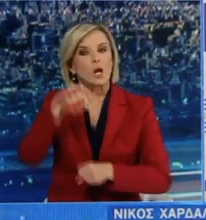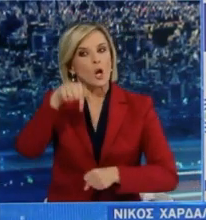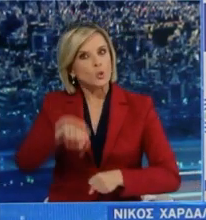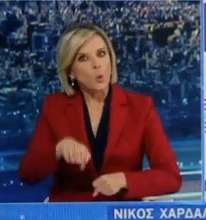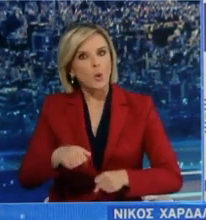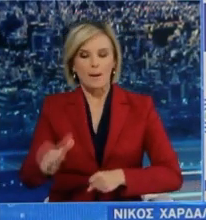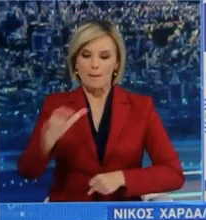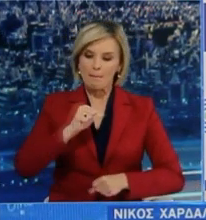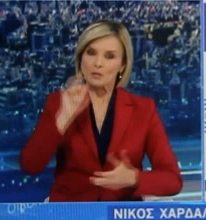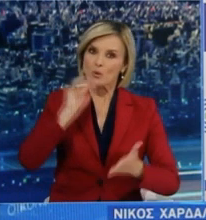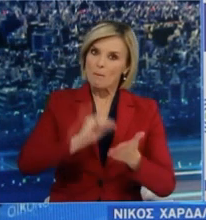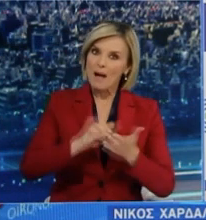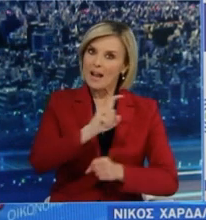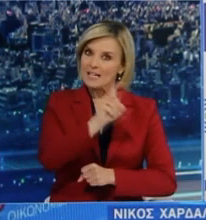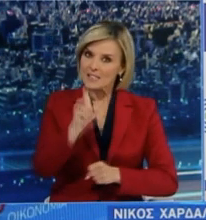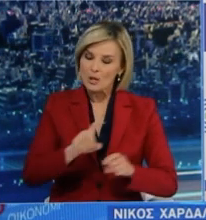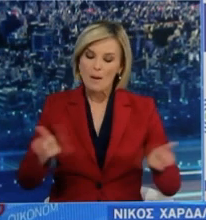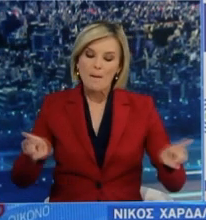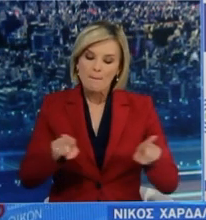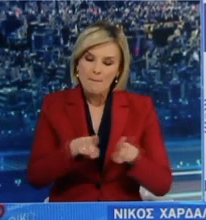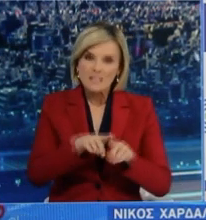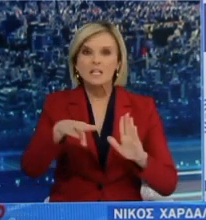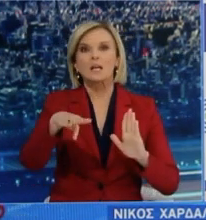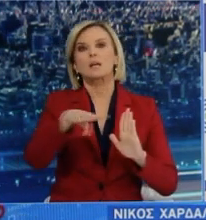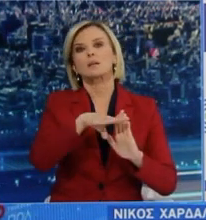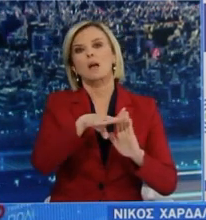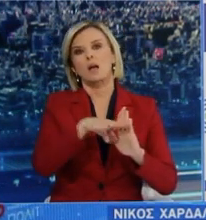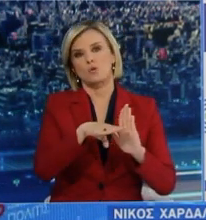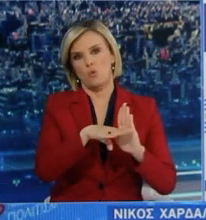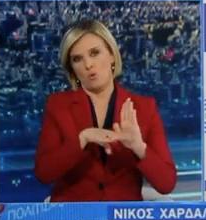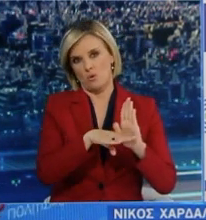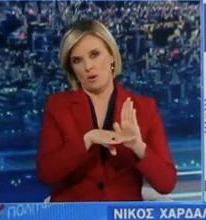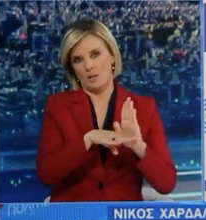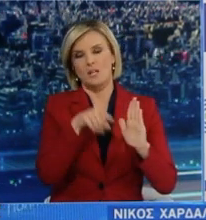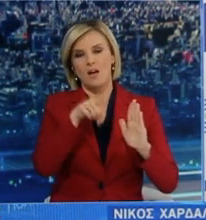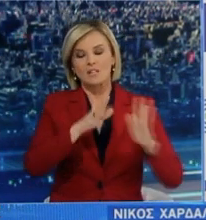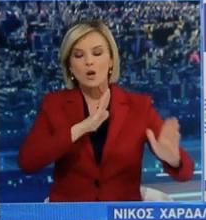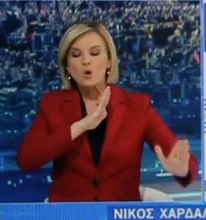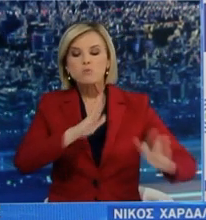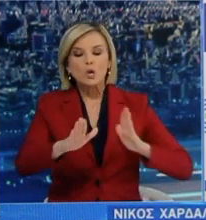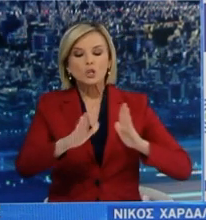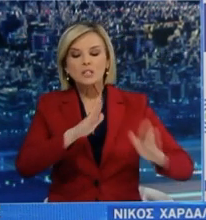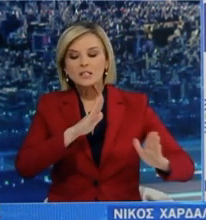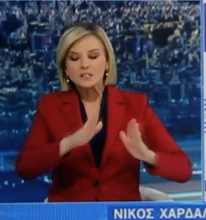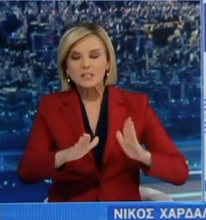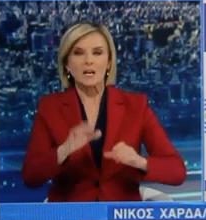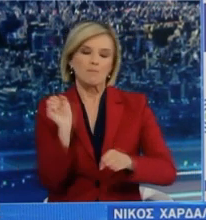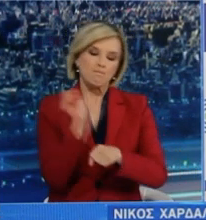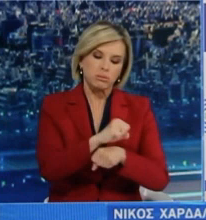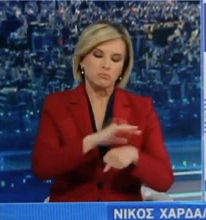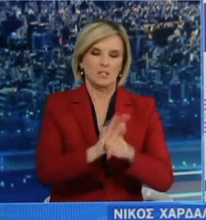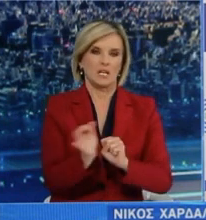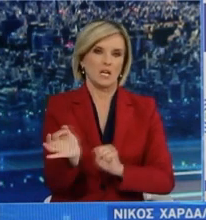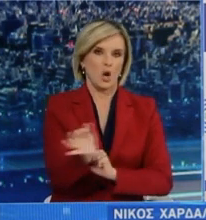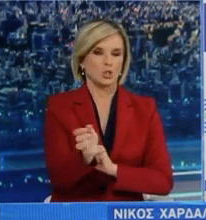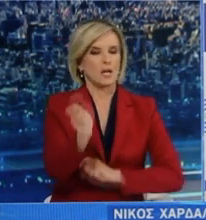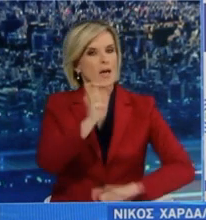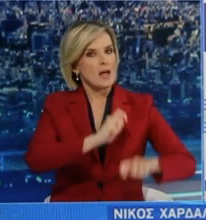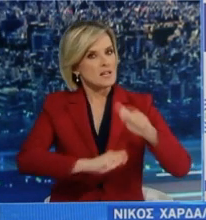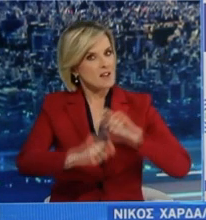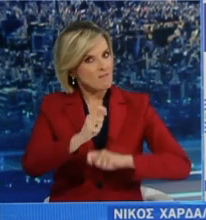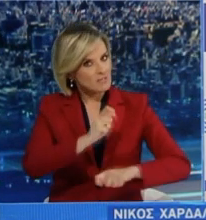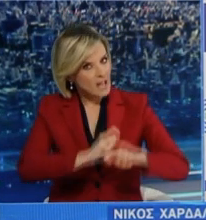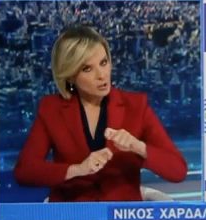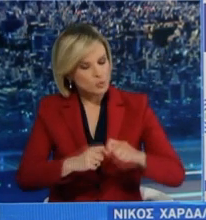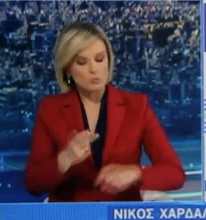σε εγρήγορση. Τηρούμε τους κανόνες. Γιατί αυτοί αποτελούν την ασπίδα προστασίας μας απέναντι στον ιό, μέχρι να χτιστεί με τη συμβολή όλων